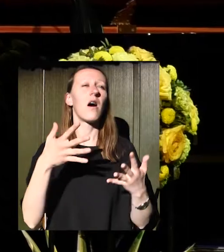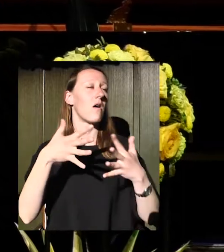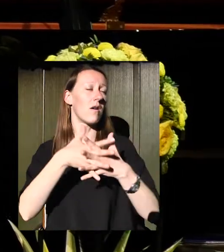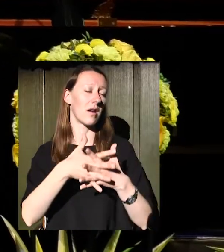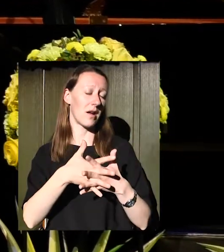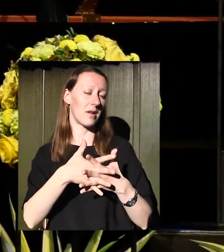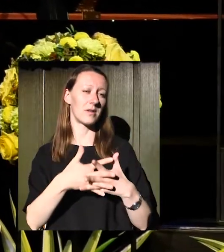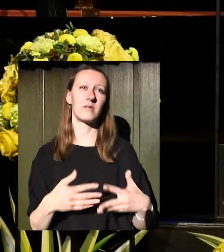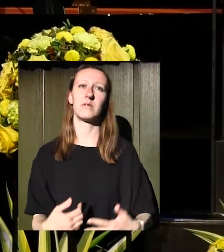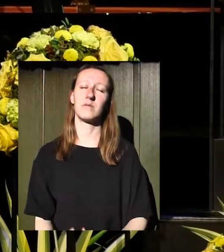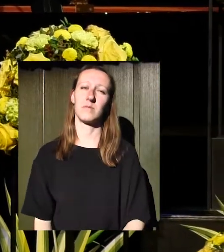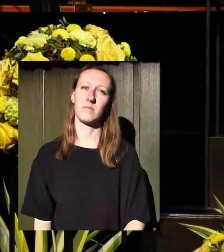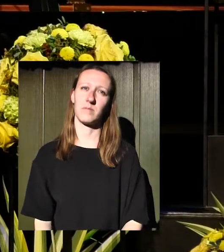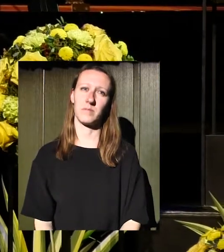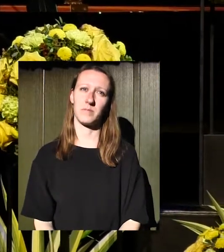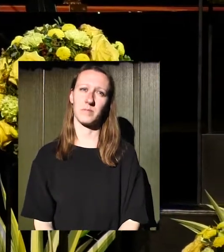la città.